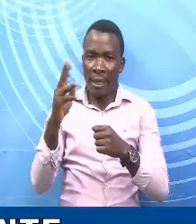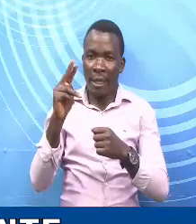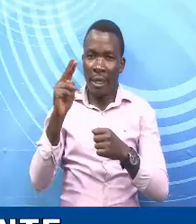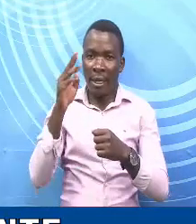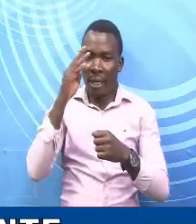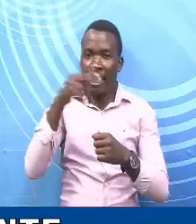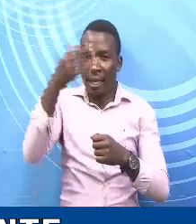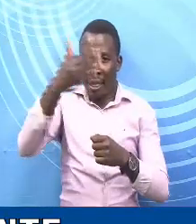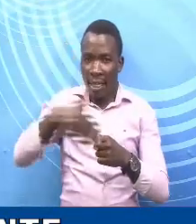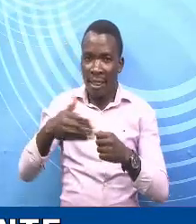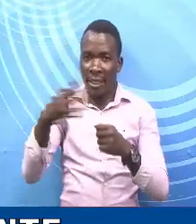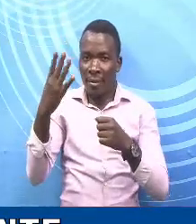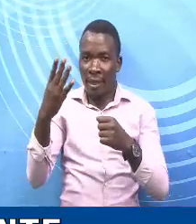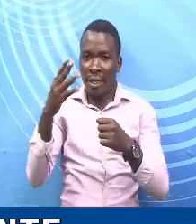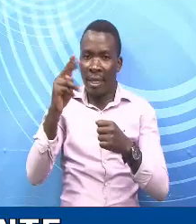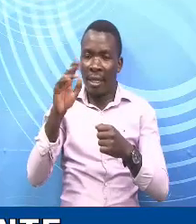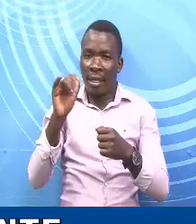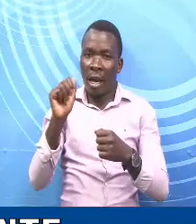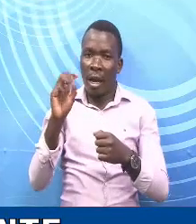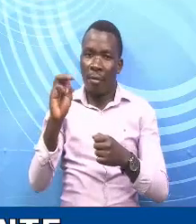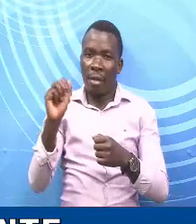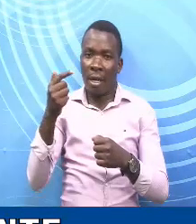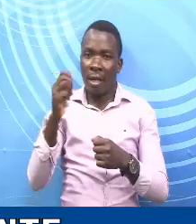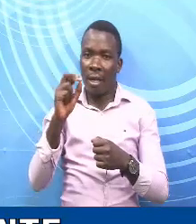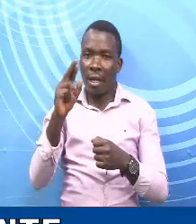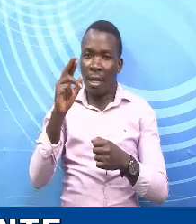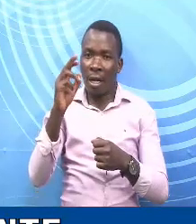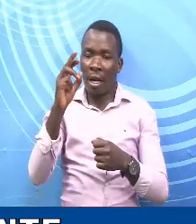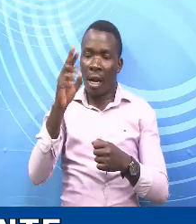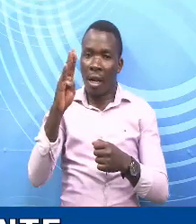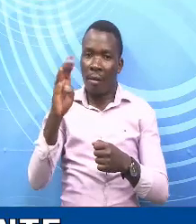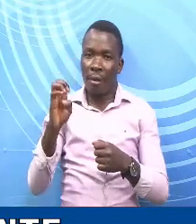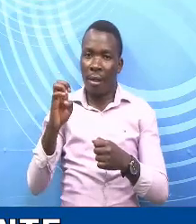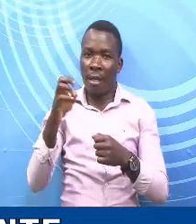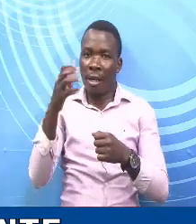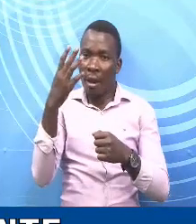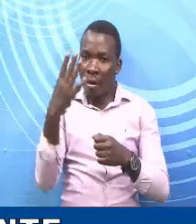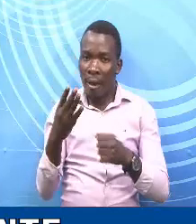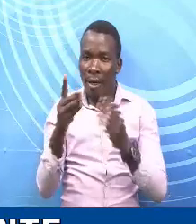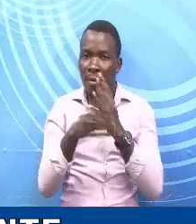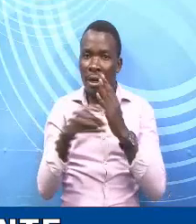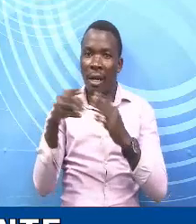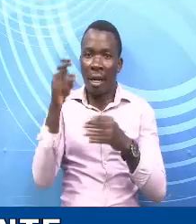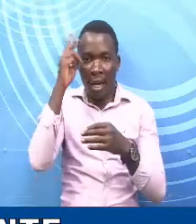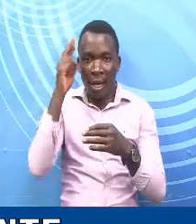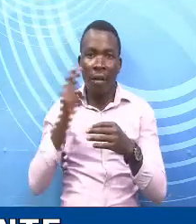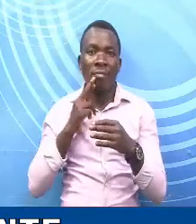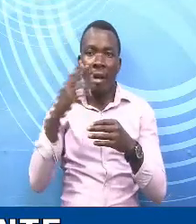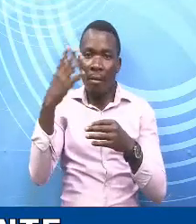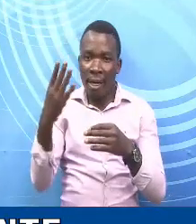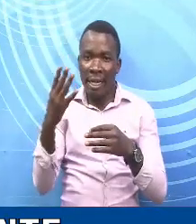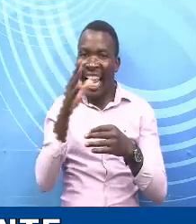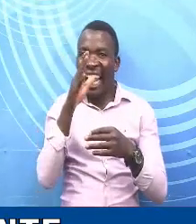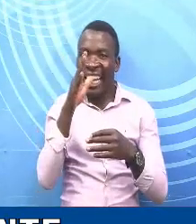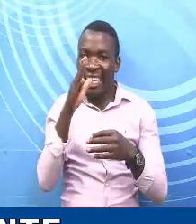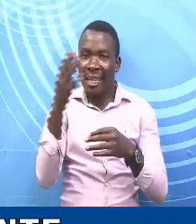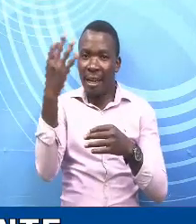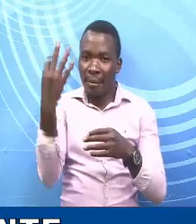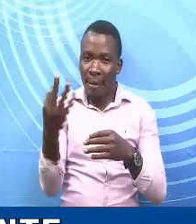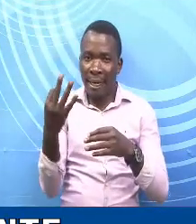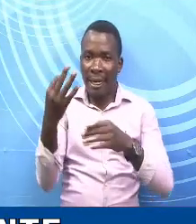Nyanza 4 bo mu karere ka Nyamagabe 4 bo mu karere ka Ruhango 4 bo mu karere ka Gisagara 3 bo mu karere